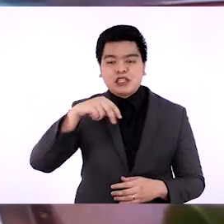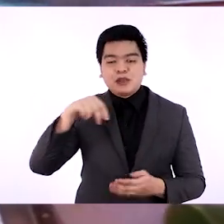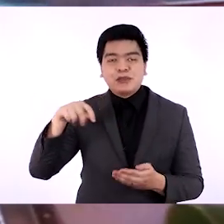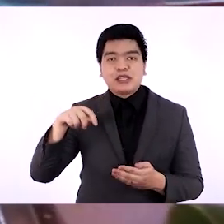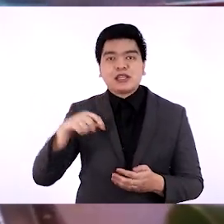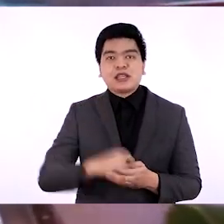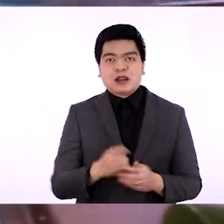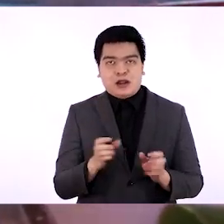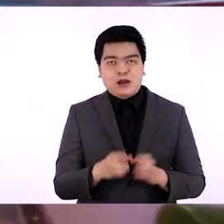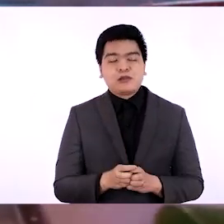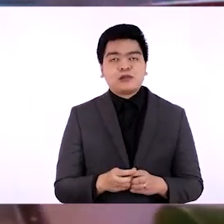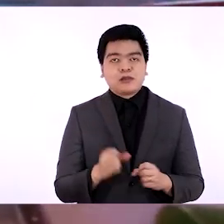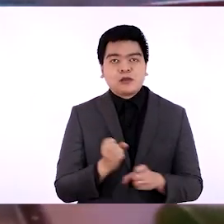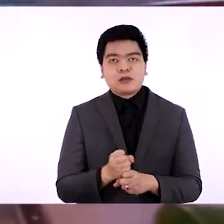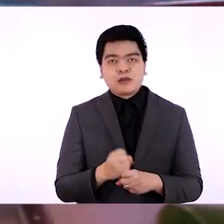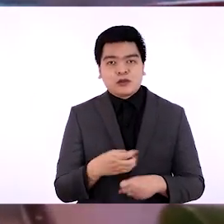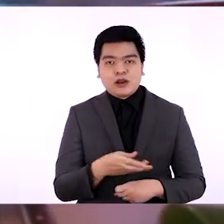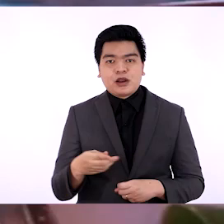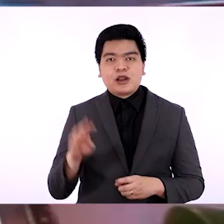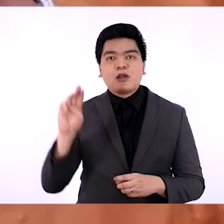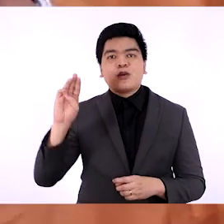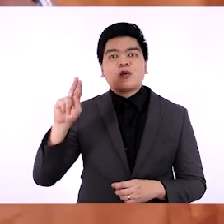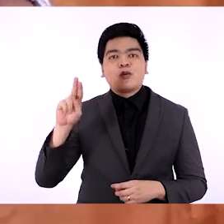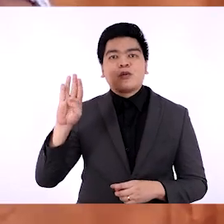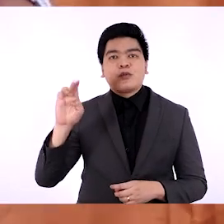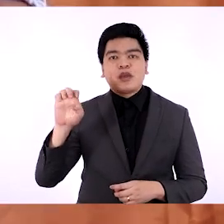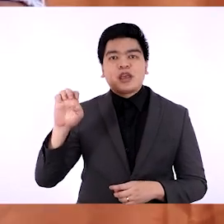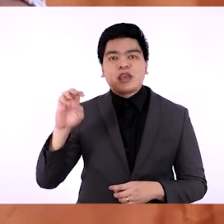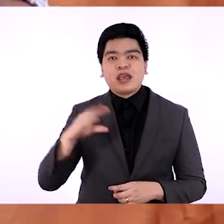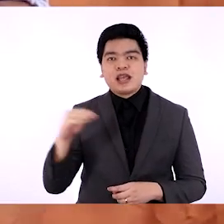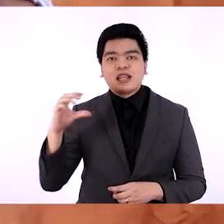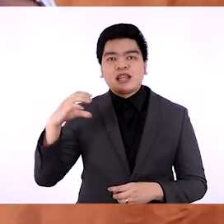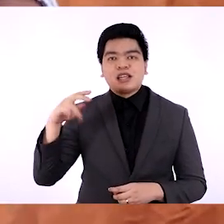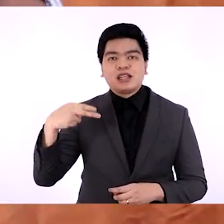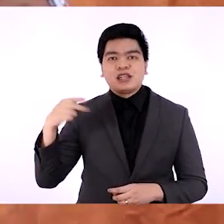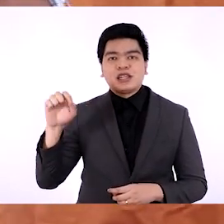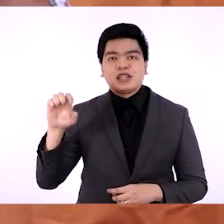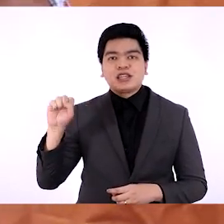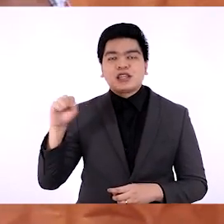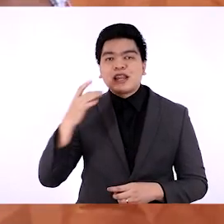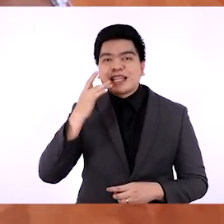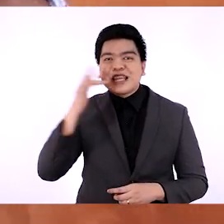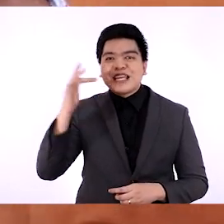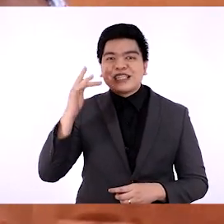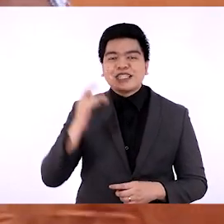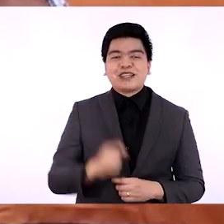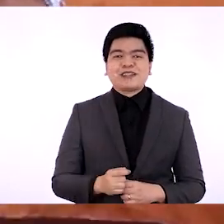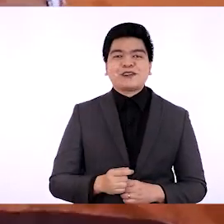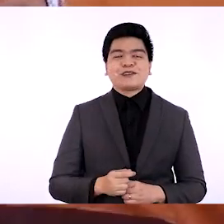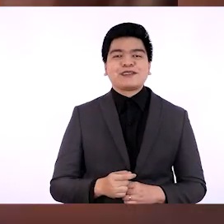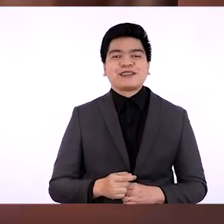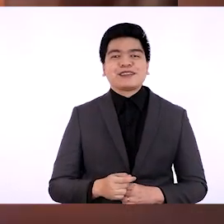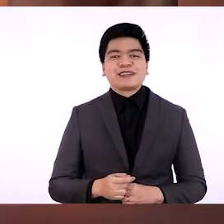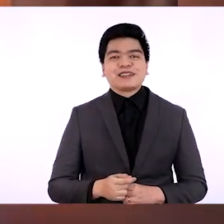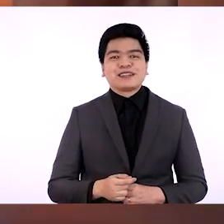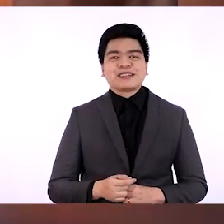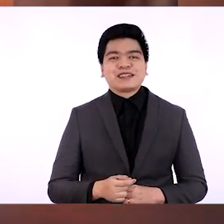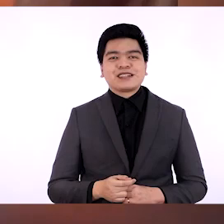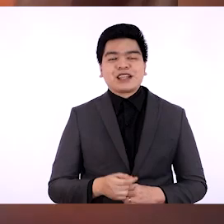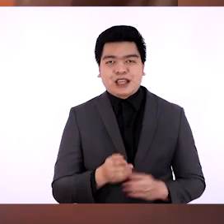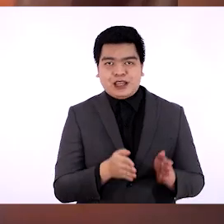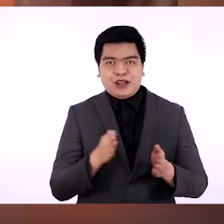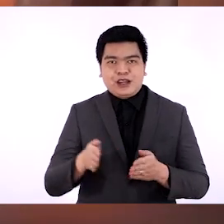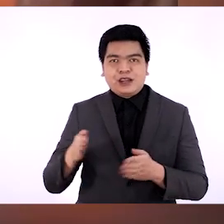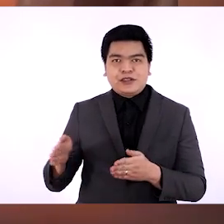pong paggawa nito ay ginamit po namin ng ubi at cheese para po maging masarap at balanse po ang pagkatamis at pagkaalat ng cheese. Ang inihain po